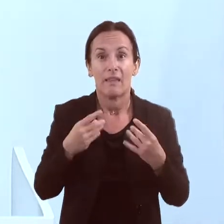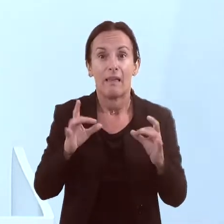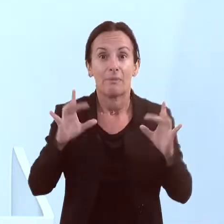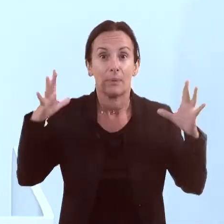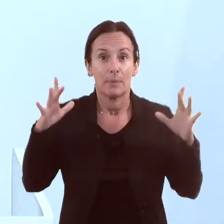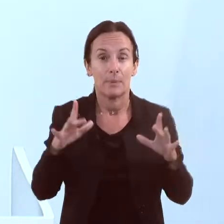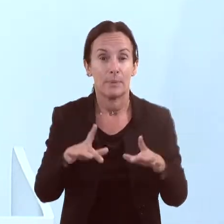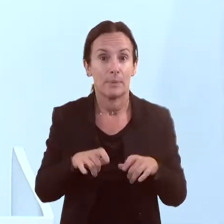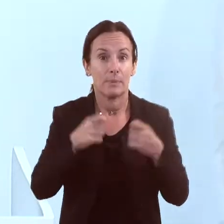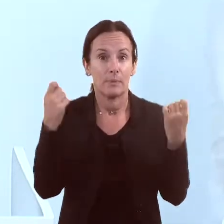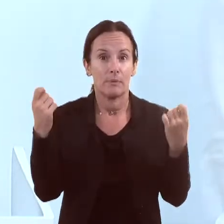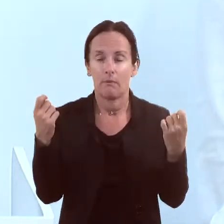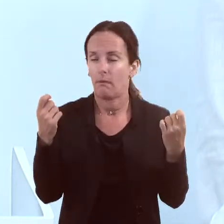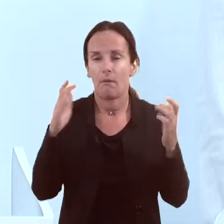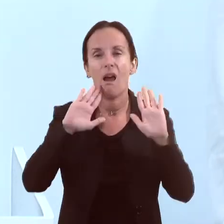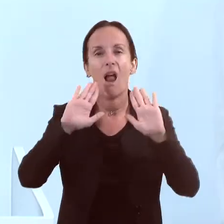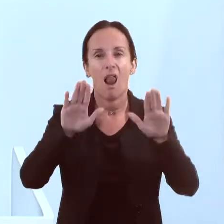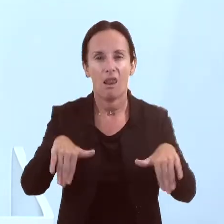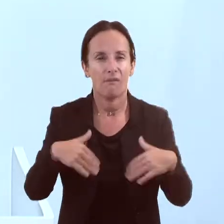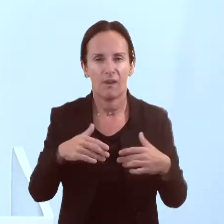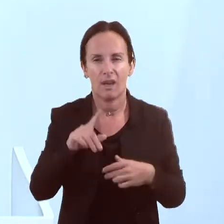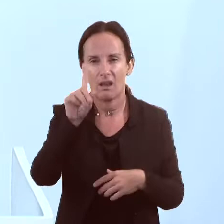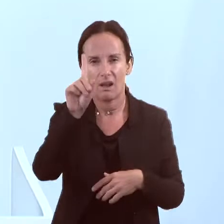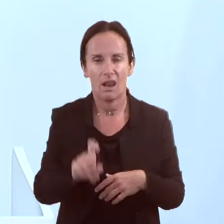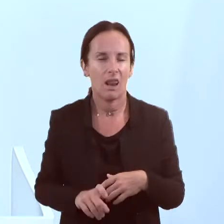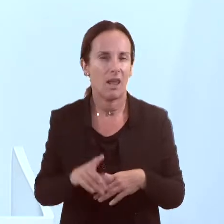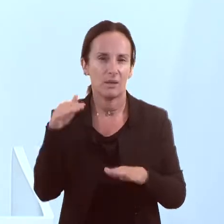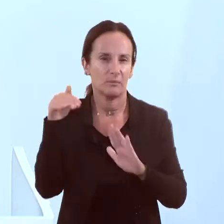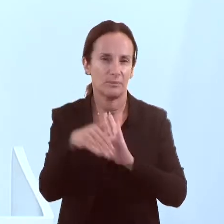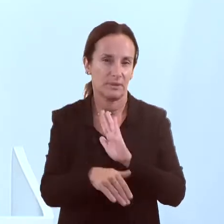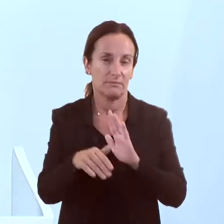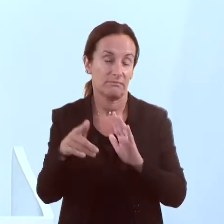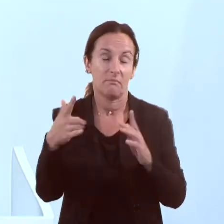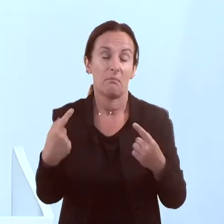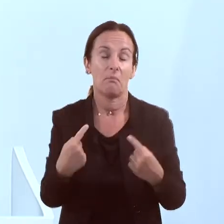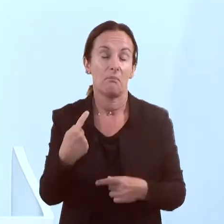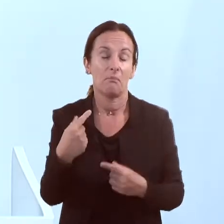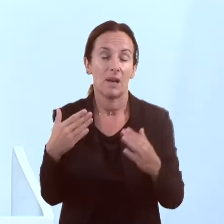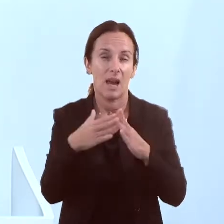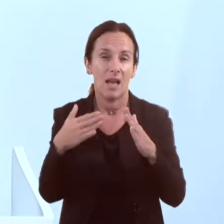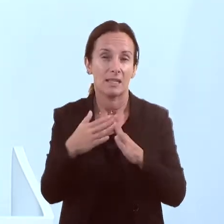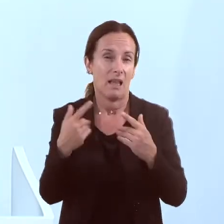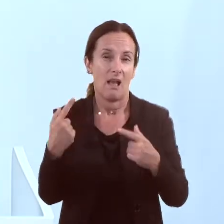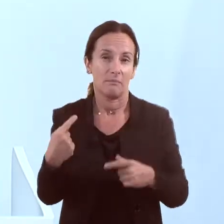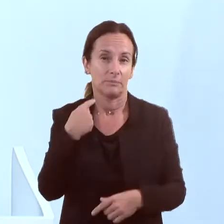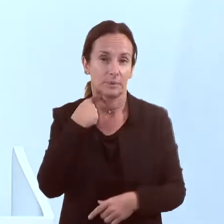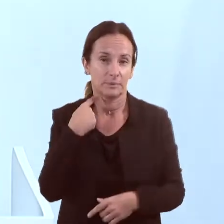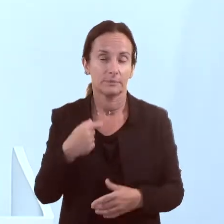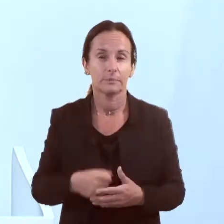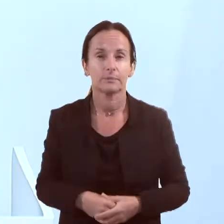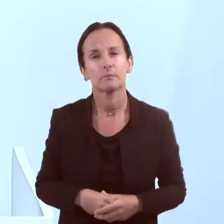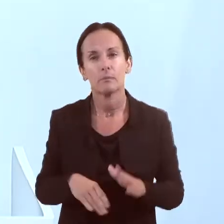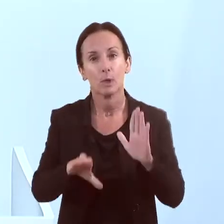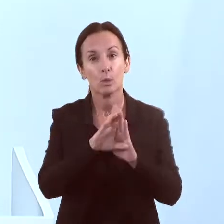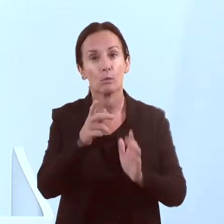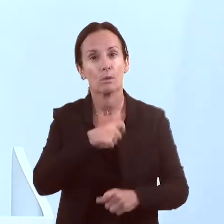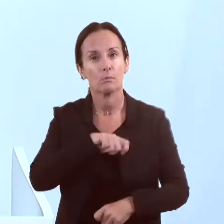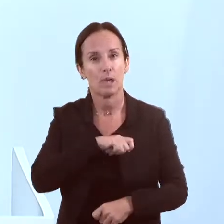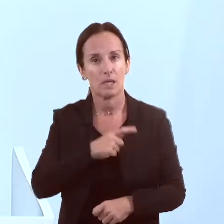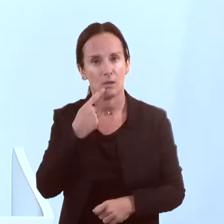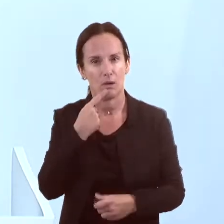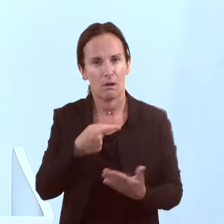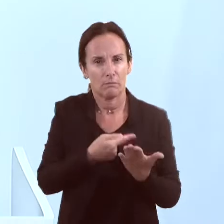a la marginalització i a l'exclusió respecte a l'habitatge. La Constitució espanyola fa referència al dret a l'habitatge